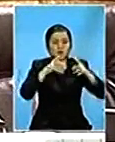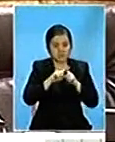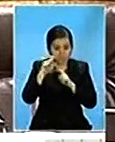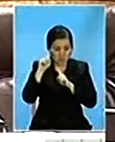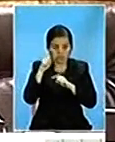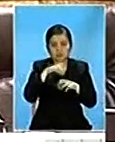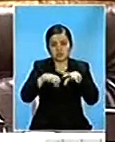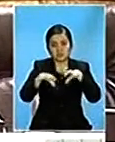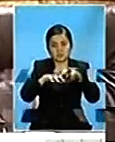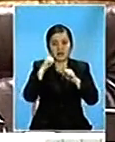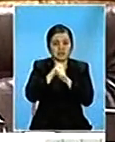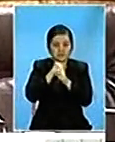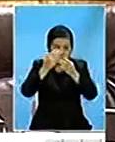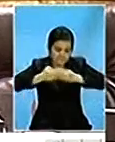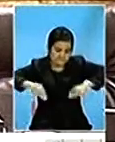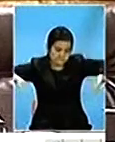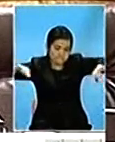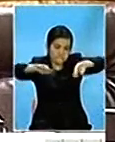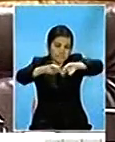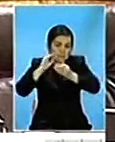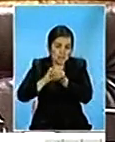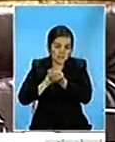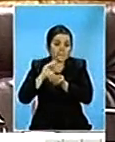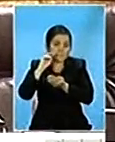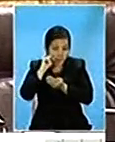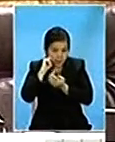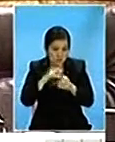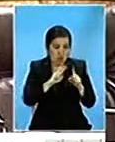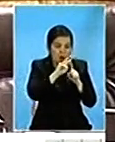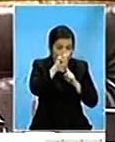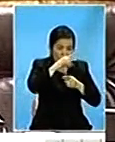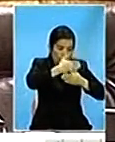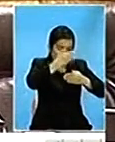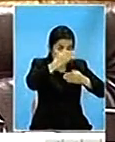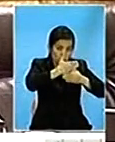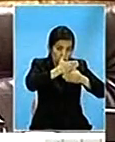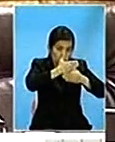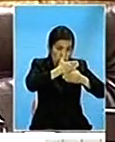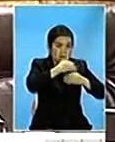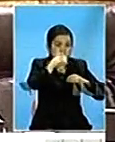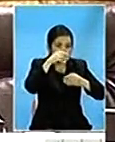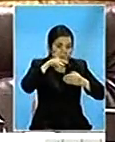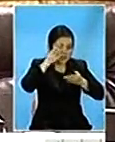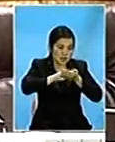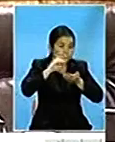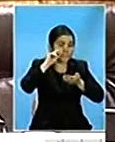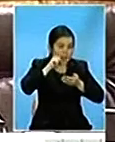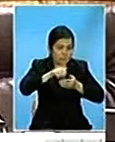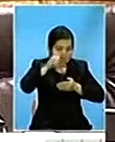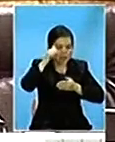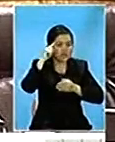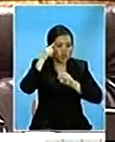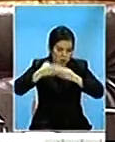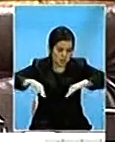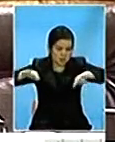ก็คือสร้างฝายหรือสร้างประตูน้ำหรือผมเรียกใช้คำว่าเป็นอาคารบังคับน้ำเอาไว้ซึ่งผมทราบว่าในลำน้ำนี้ก็